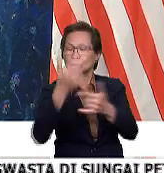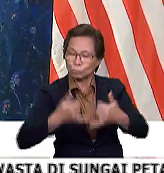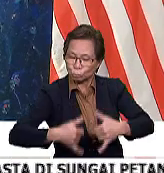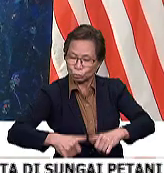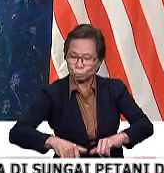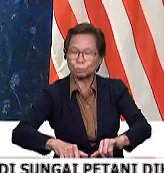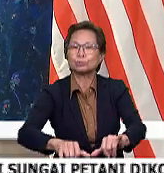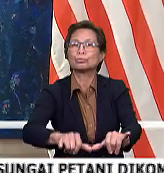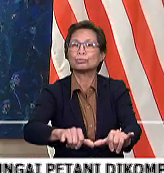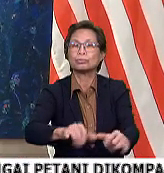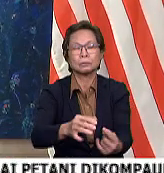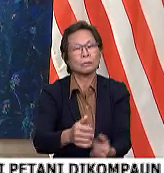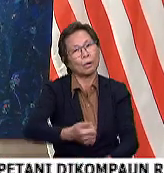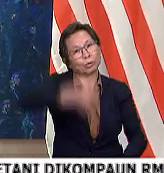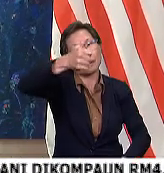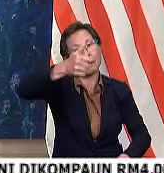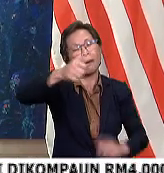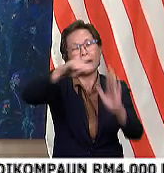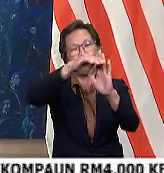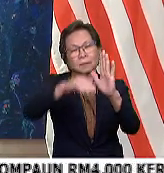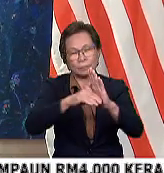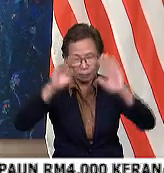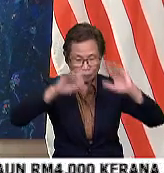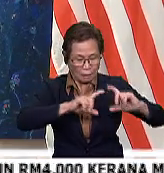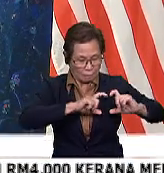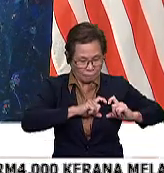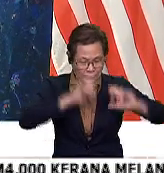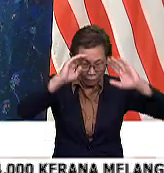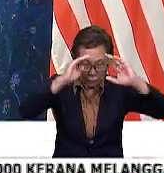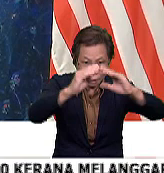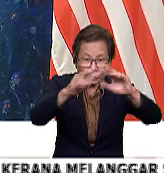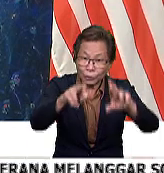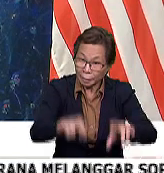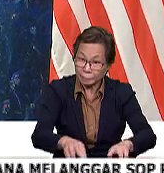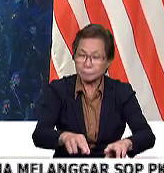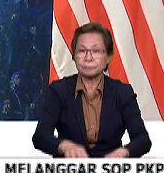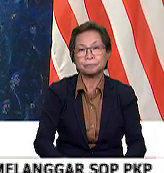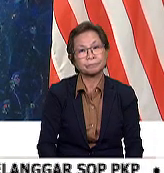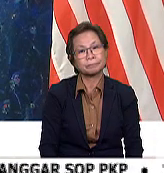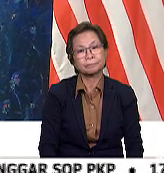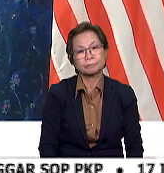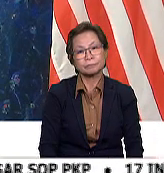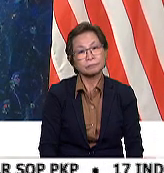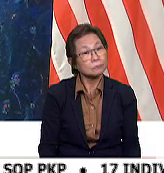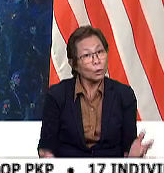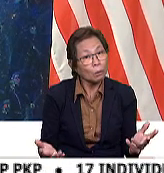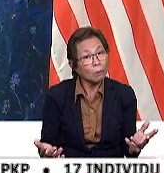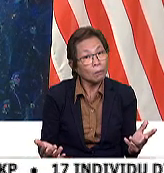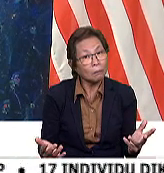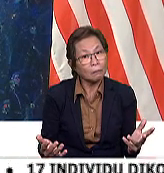terus mengutamakan agenda prihatin rakyat Hai ini utamanya bagi